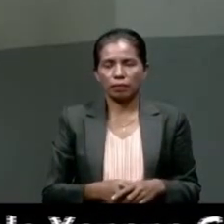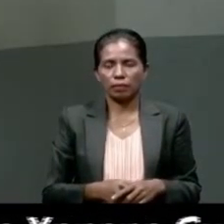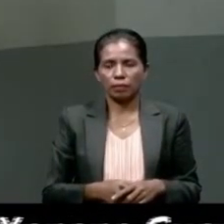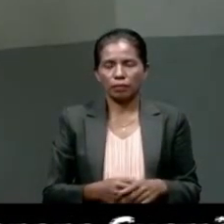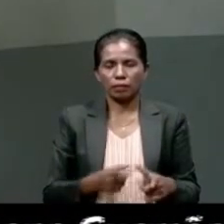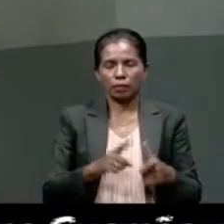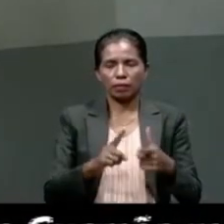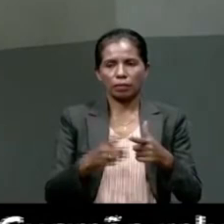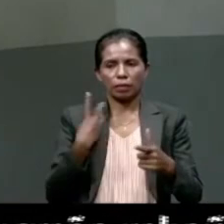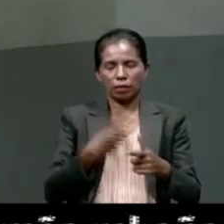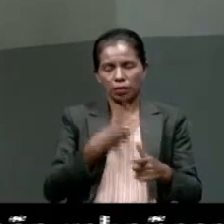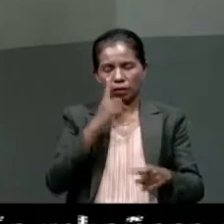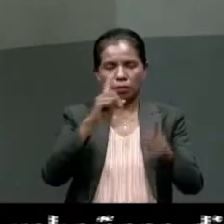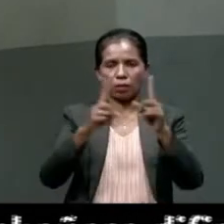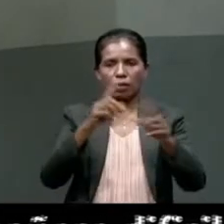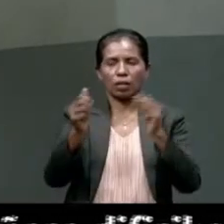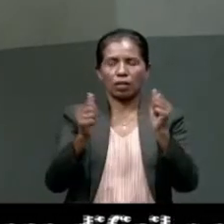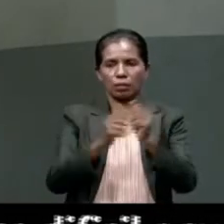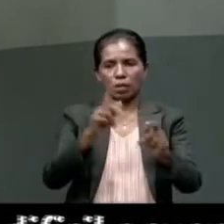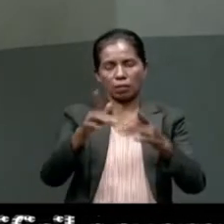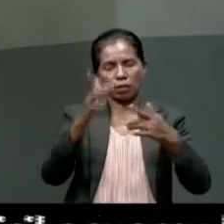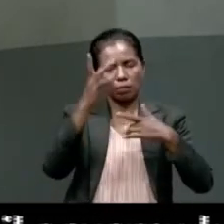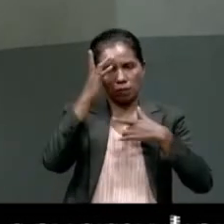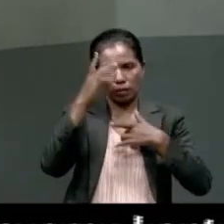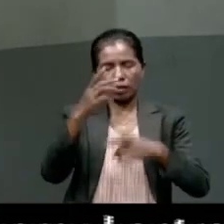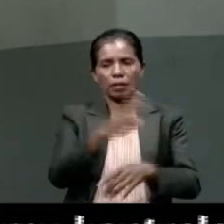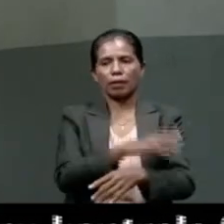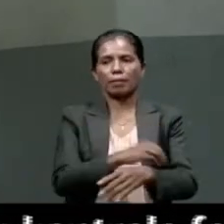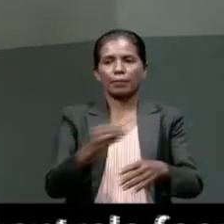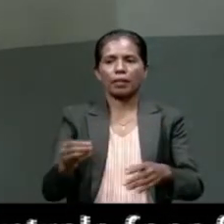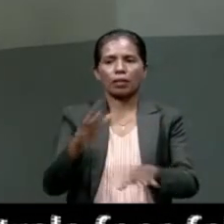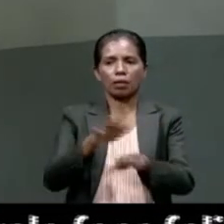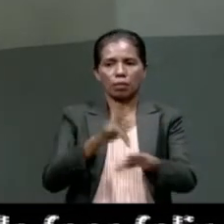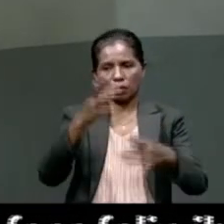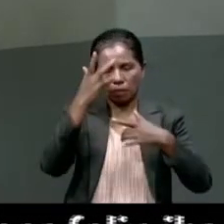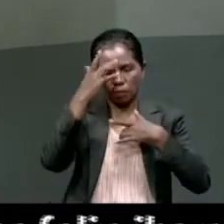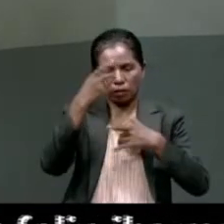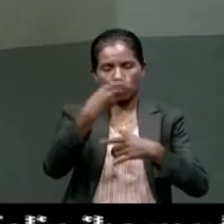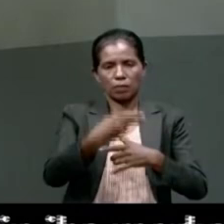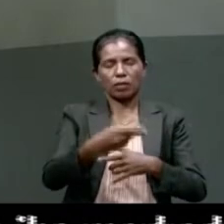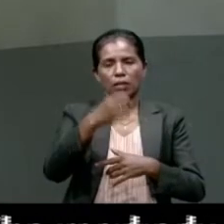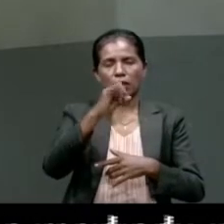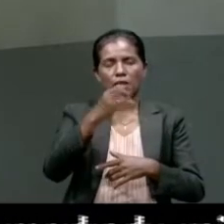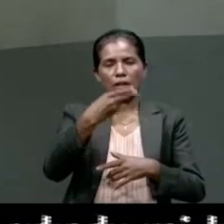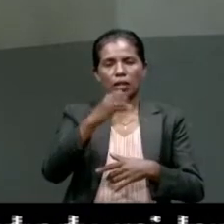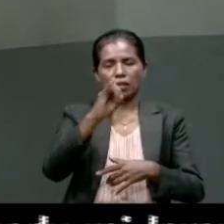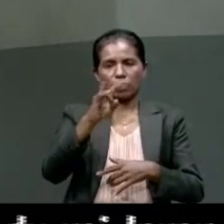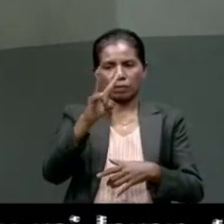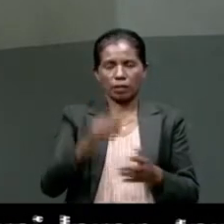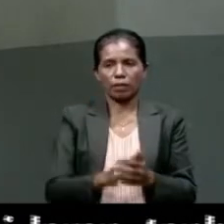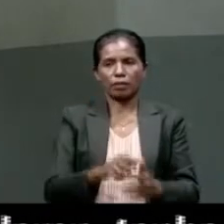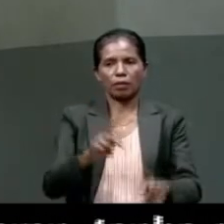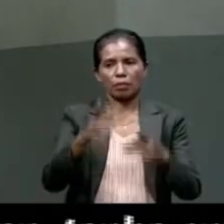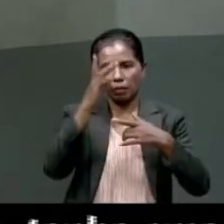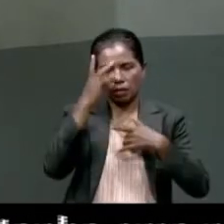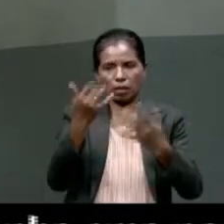Tirmai ita si badagalia mutu ko paciente ne bema durante ne afetamos virus sagai vesida. No paciente